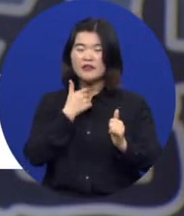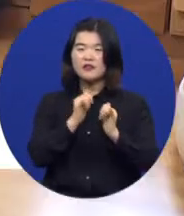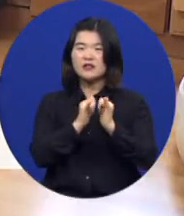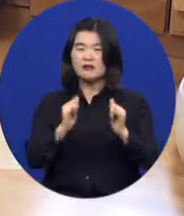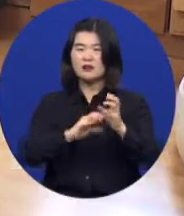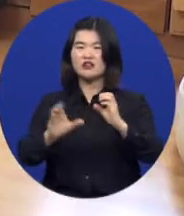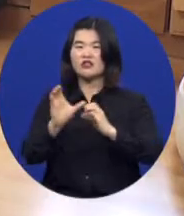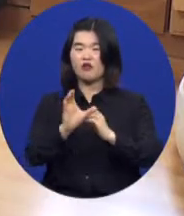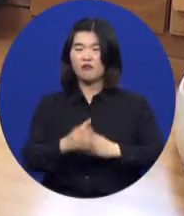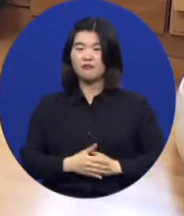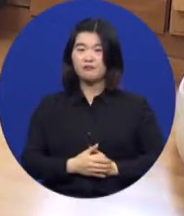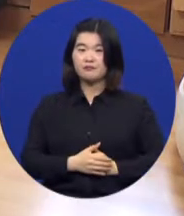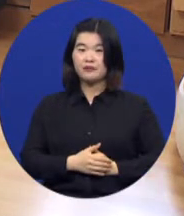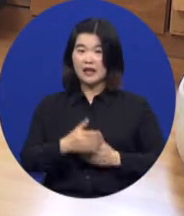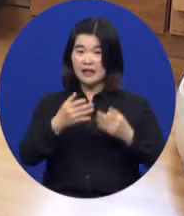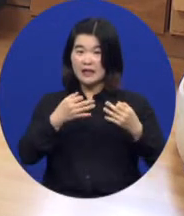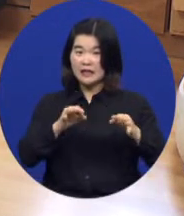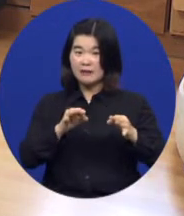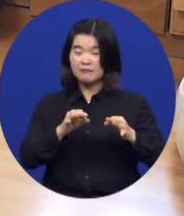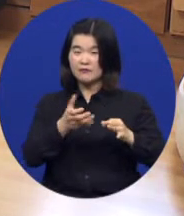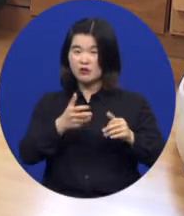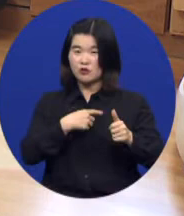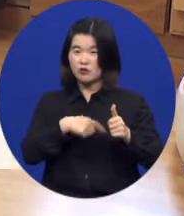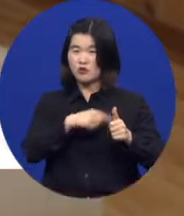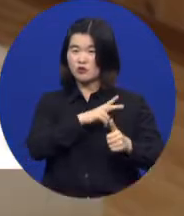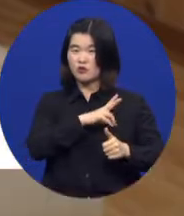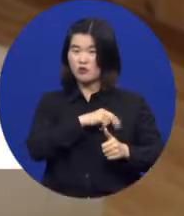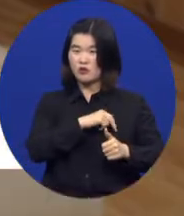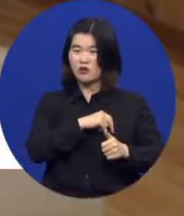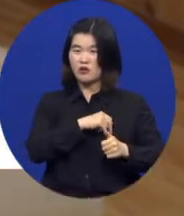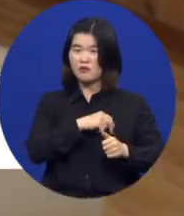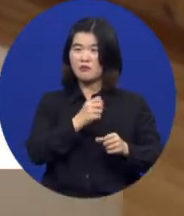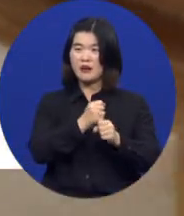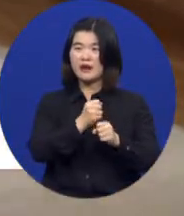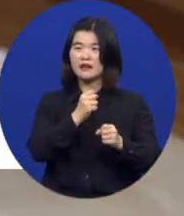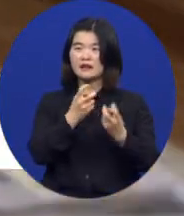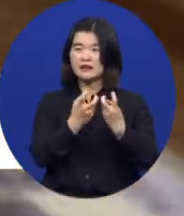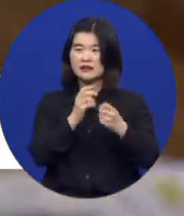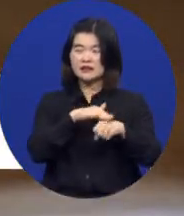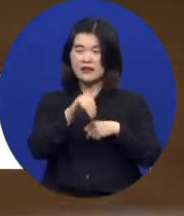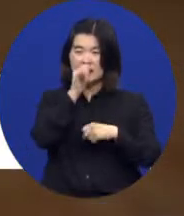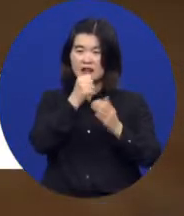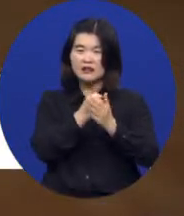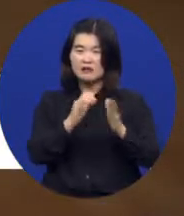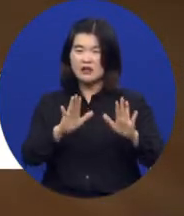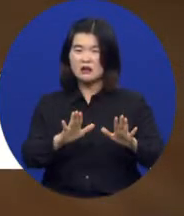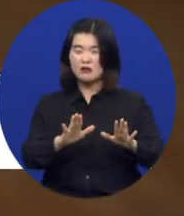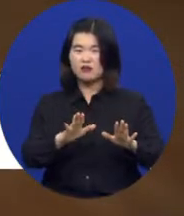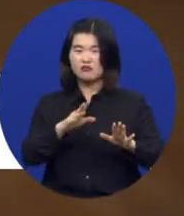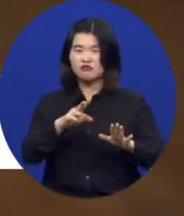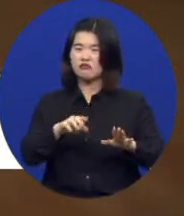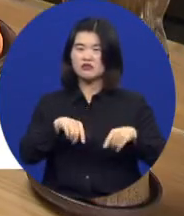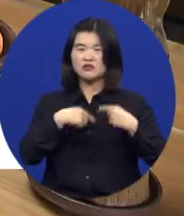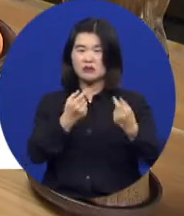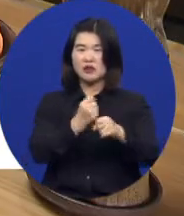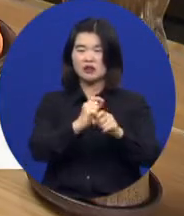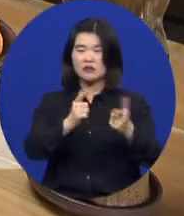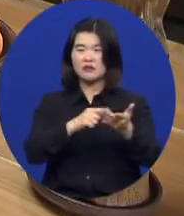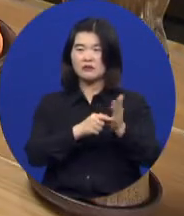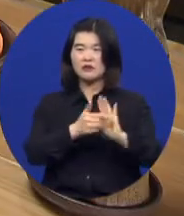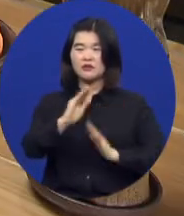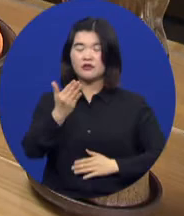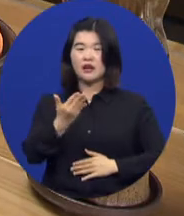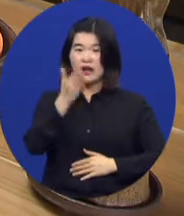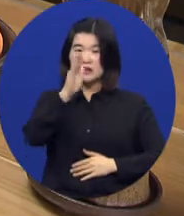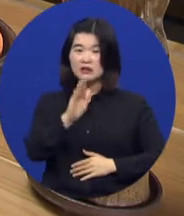더욱 김과 수정 교육이 원인 선거인단 구성 방식에 문제가 있어 이번 조사에는 참여하지 않았다고 밝혔습니다